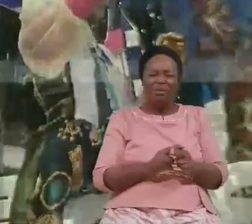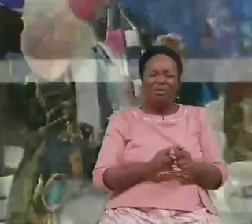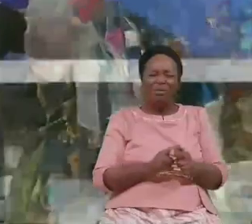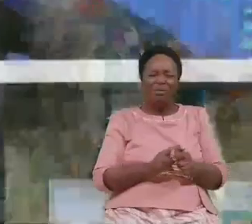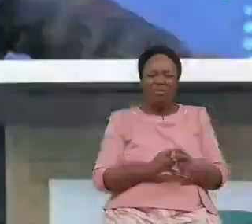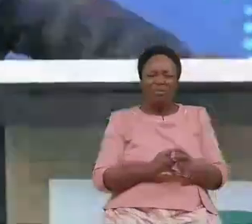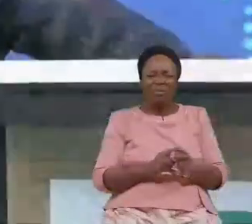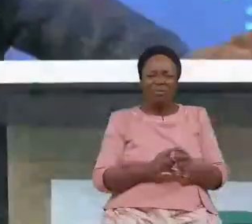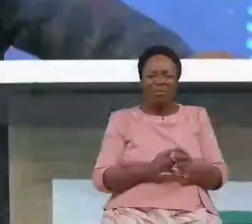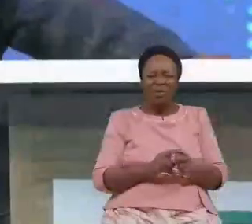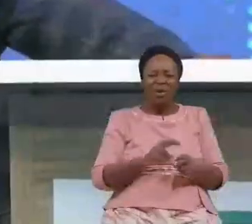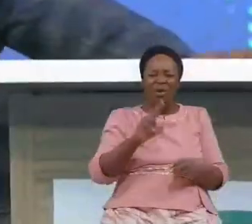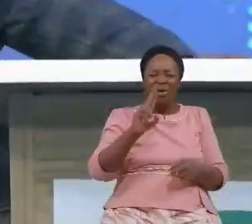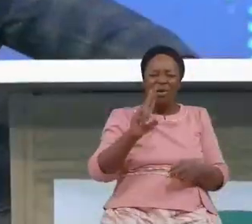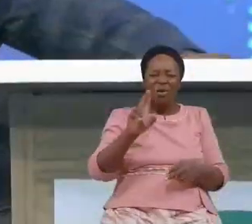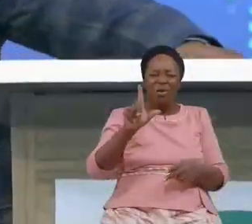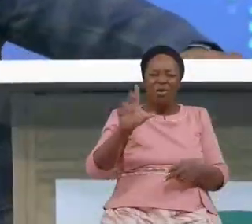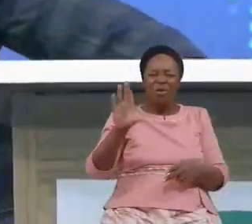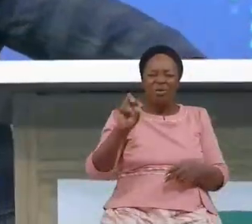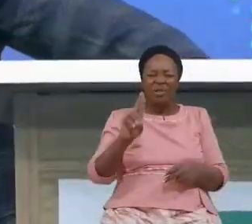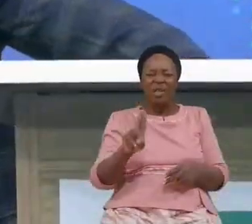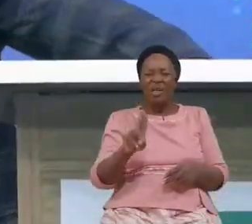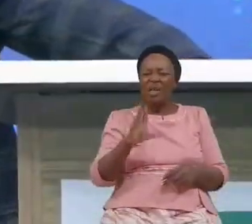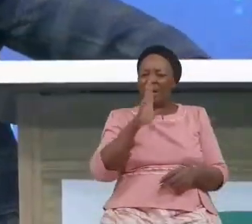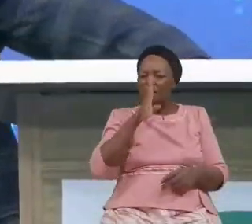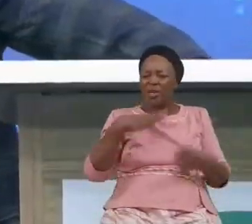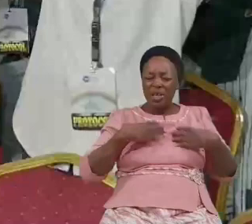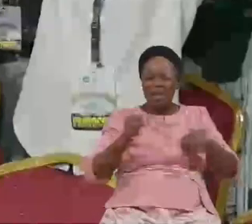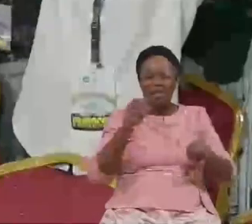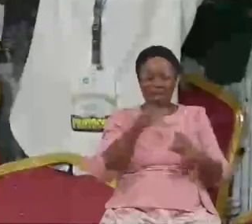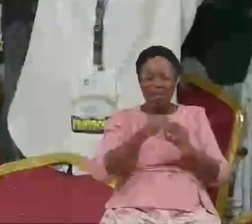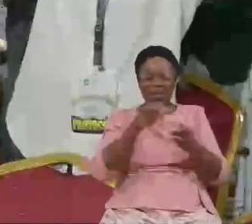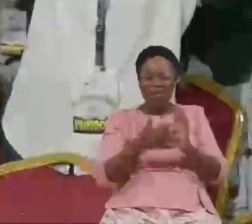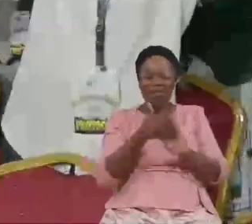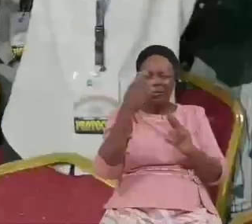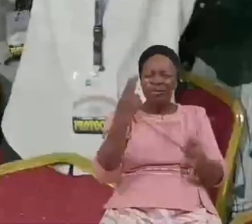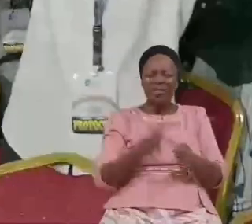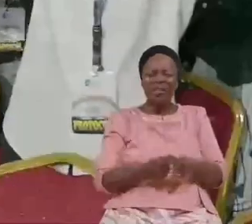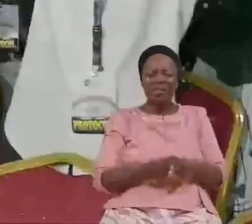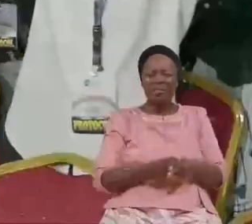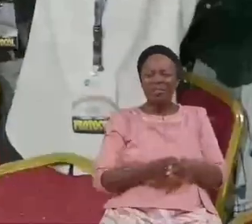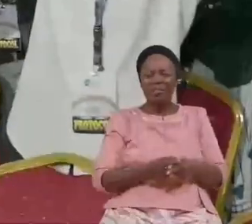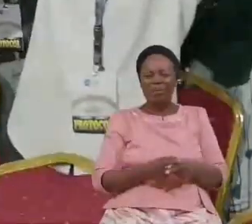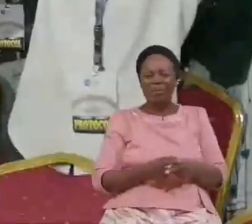il sait soit guéri au nom de Jésus